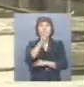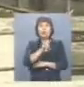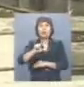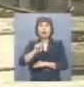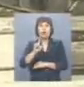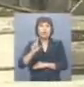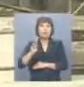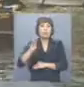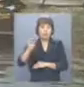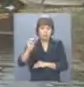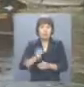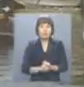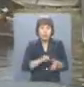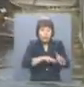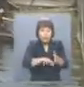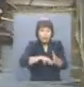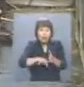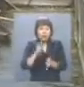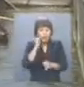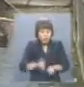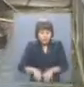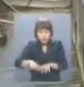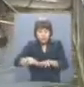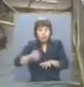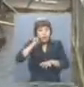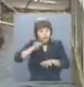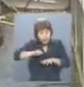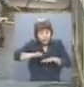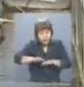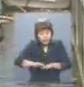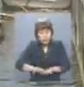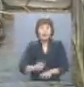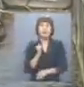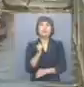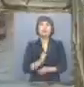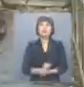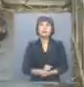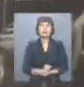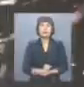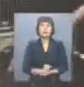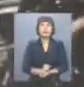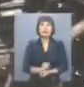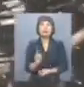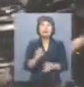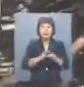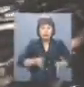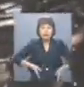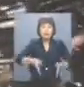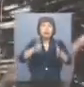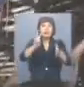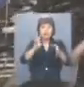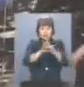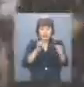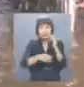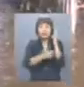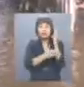ซึ่งอาจส่งผลให้น้ำที่ท่วมในบางพื้นที่เริ่มลดลงครับส่วนสถานการณ์น้ำภายในซอยพระรามที่2ซอย88หรือชุมช